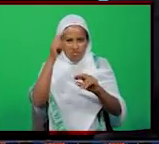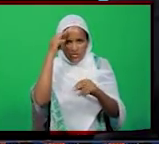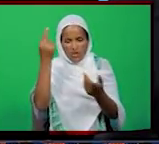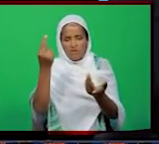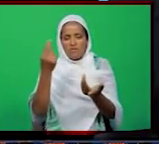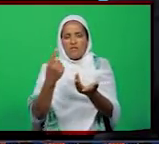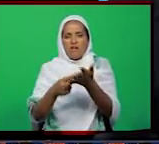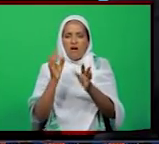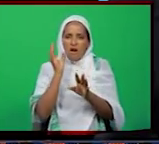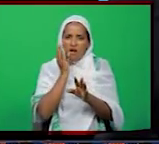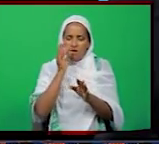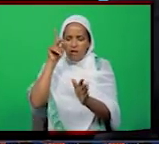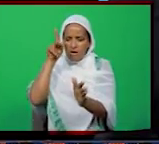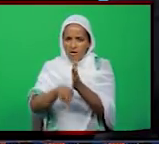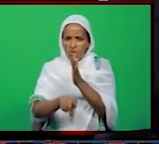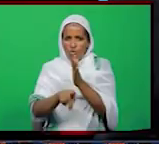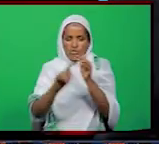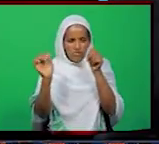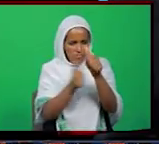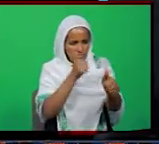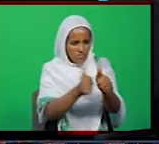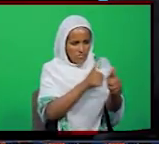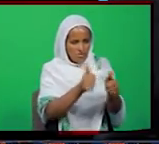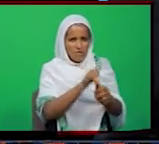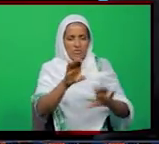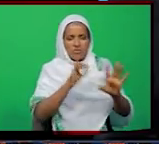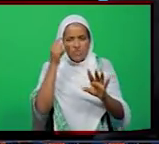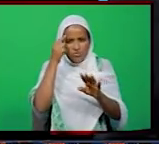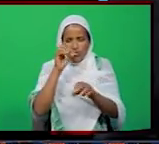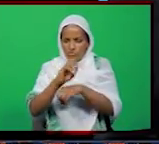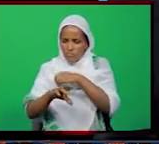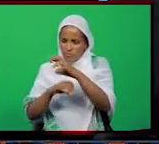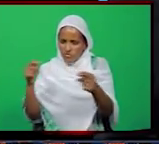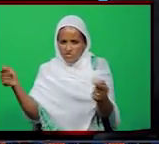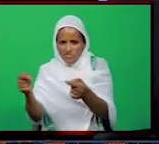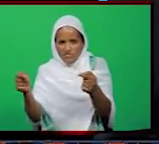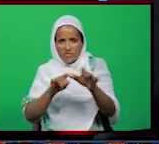እሷ ሐናን ሊገሏት ሲያሳድዱ ሲያስቡ ሲመክሩ ሲዘክሩ